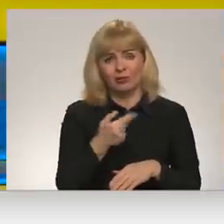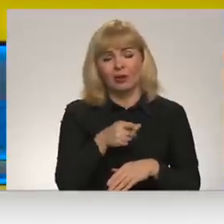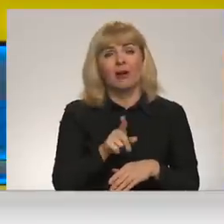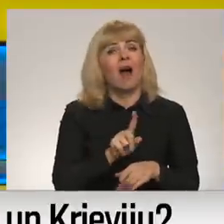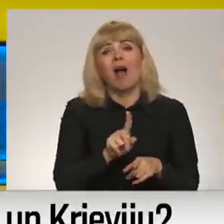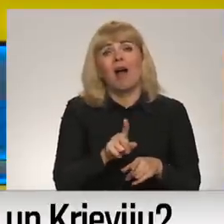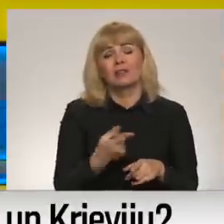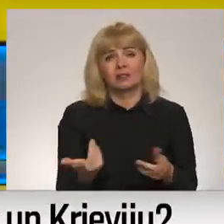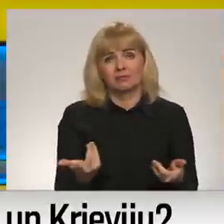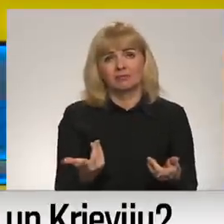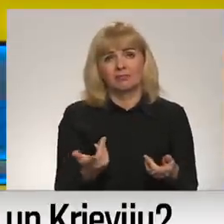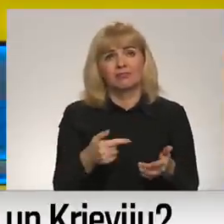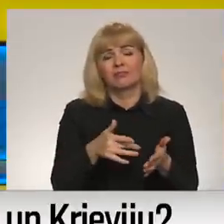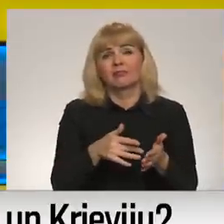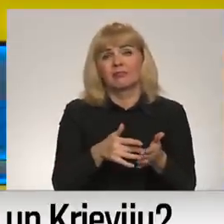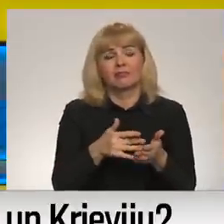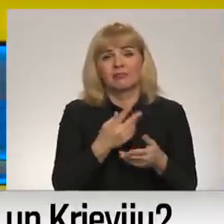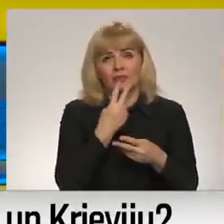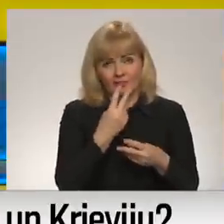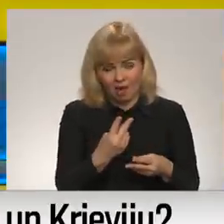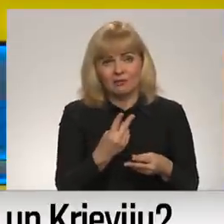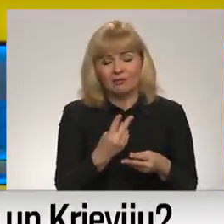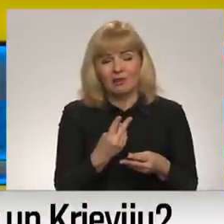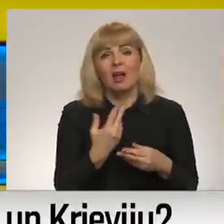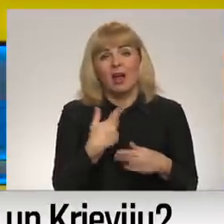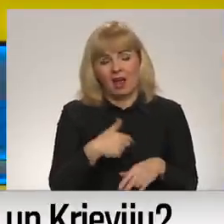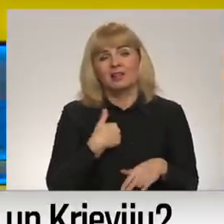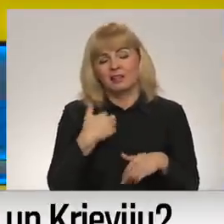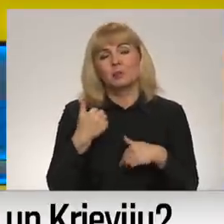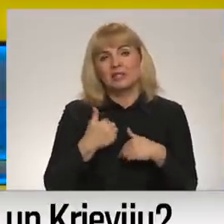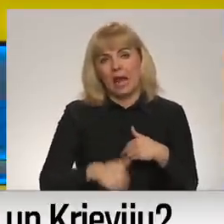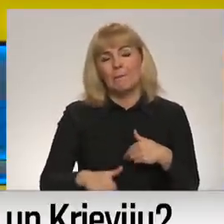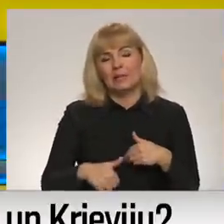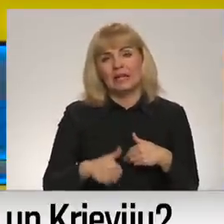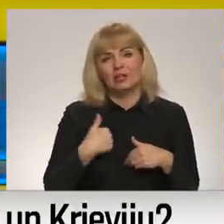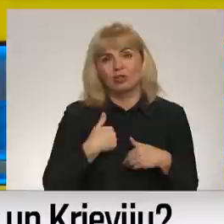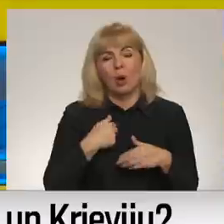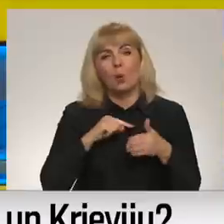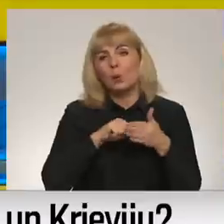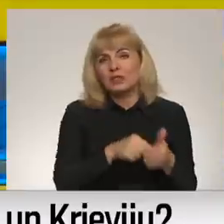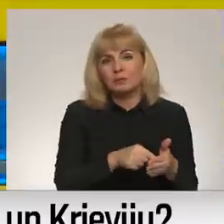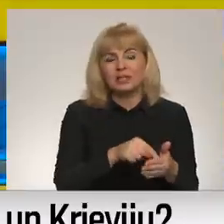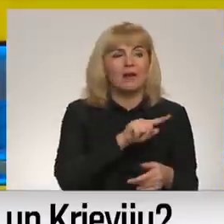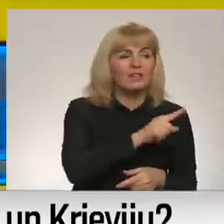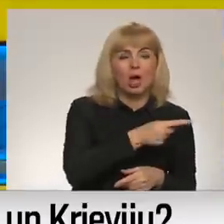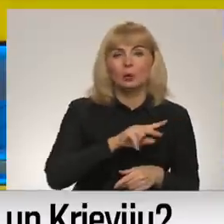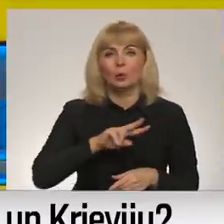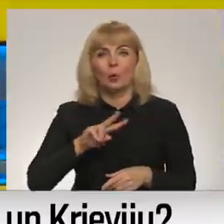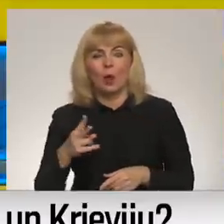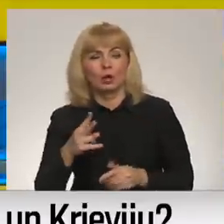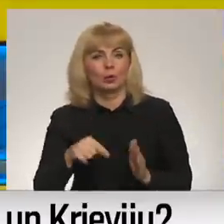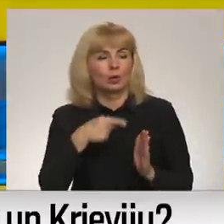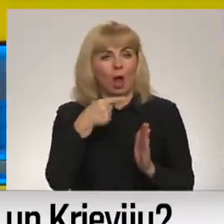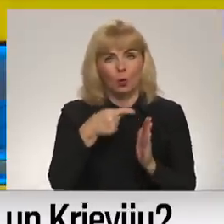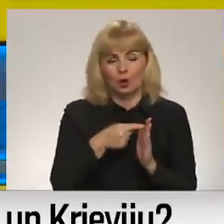ir rezultējies. Līdz ar to es esmu skeptisks, un līdz ar to uzspiest vienu otru